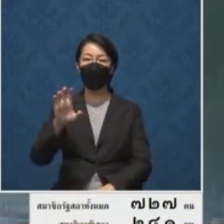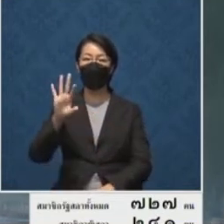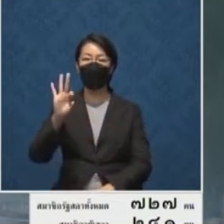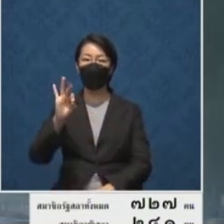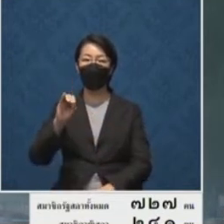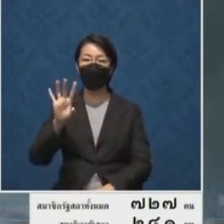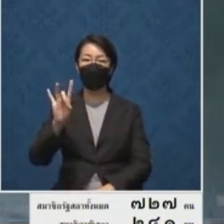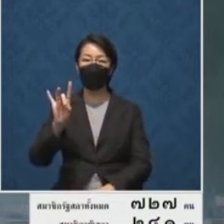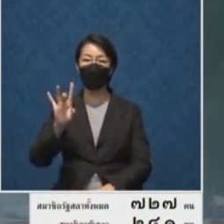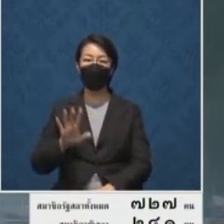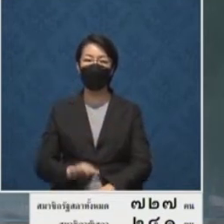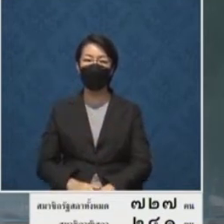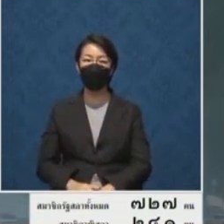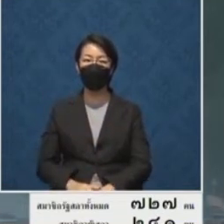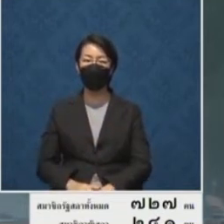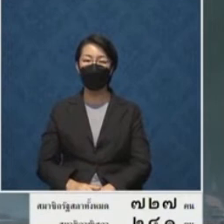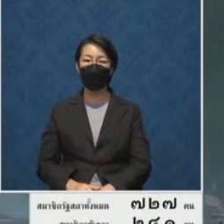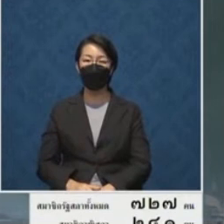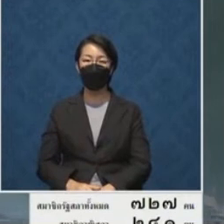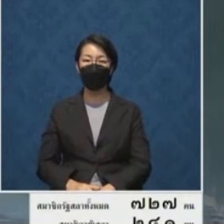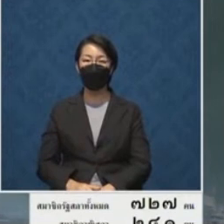598นายสำราญคันชิต